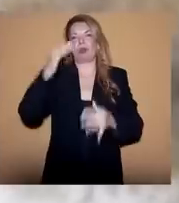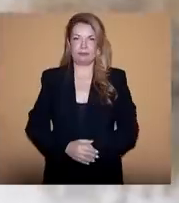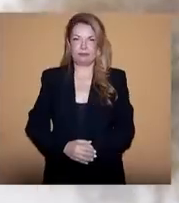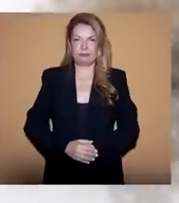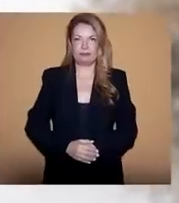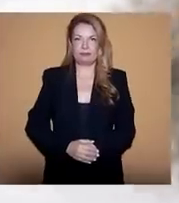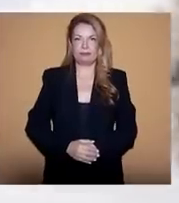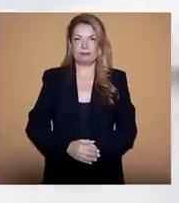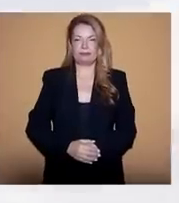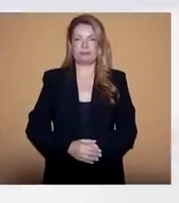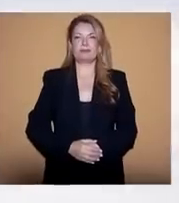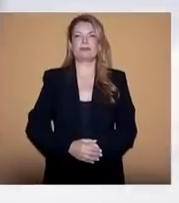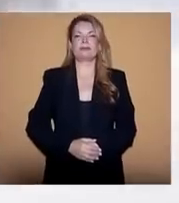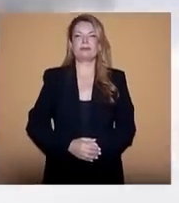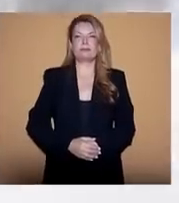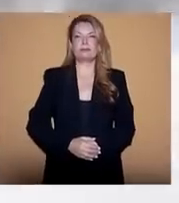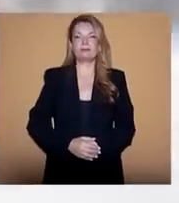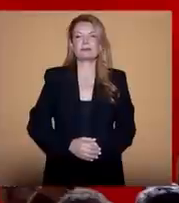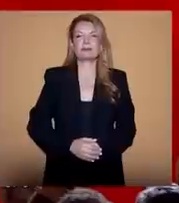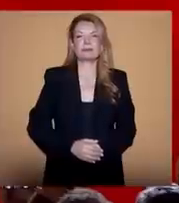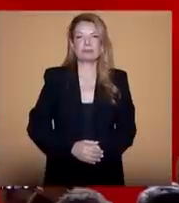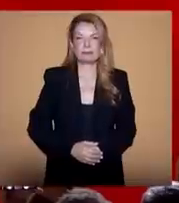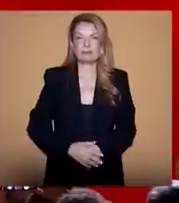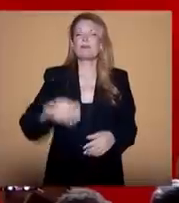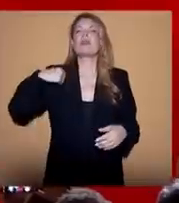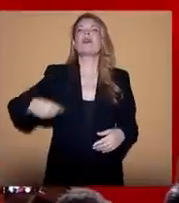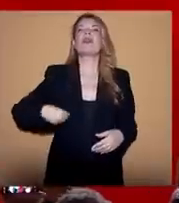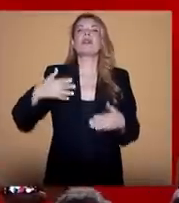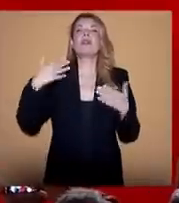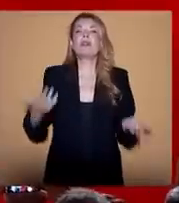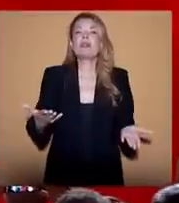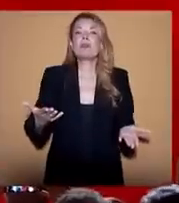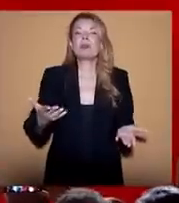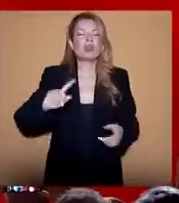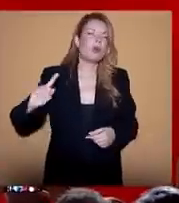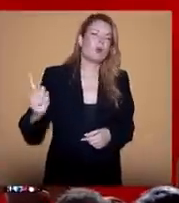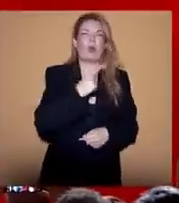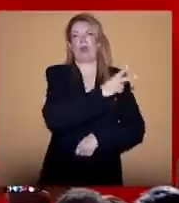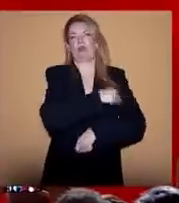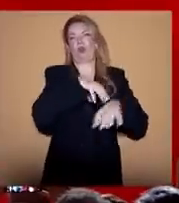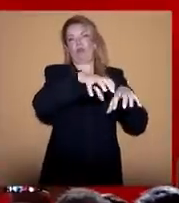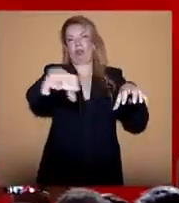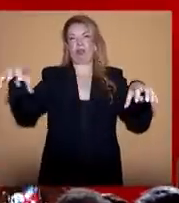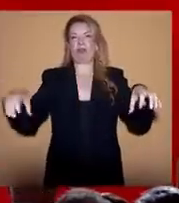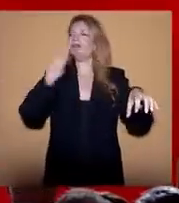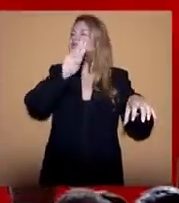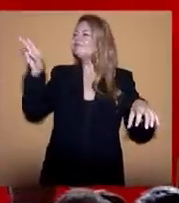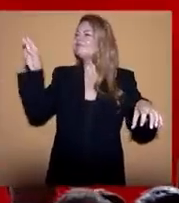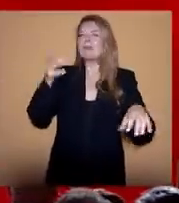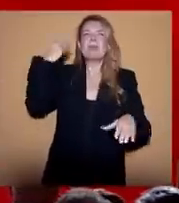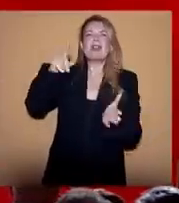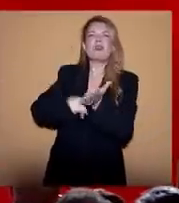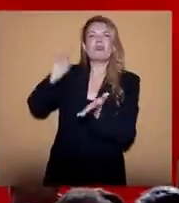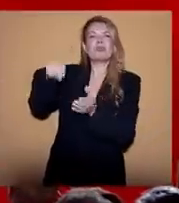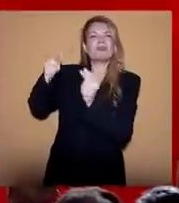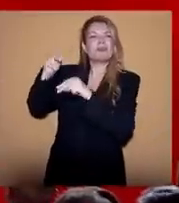τετραετίας. Αποκαθιστούμε τον δημόσιο χαρακτήρα του ΕΣΥ με ακύρωση των νόμων της Νέας